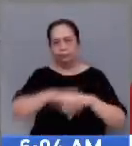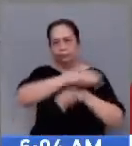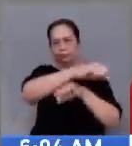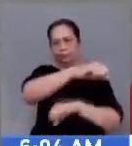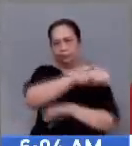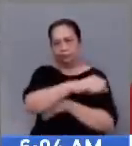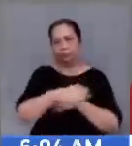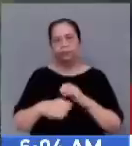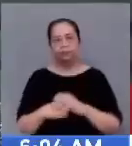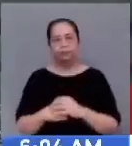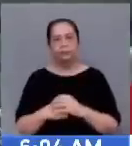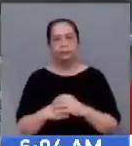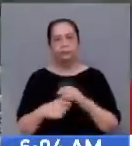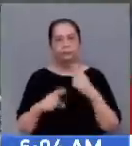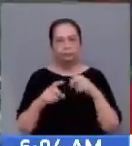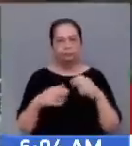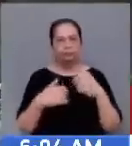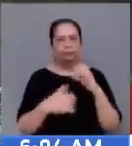Nagka-carbon fiber.